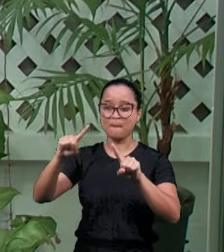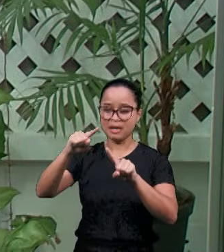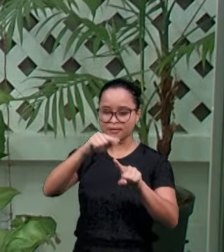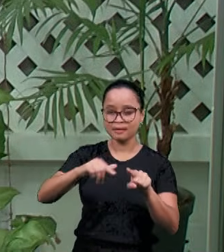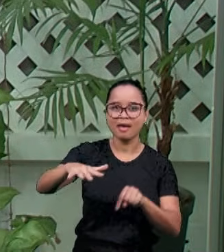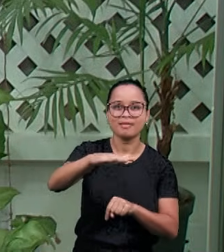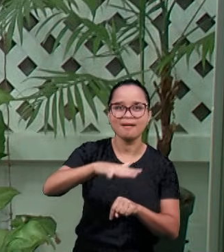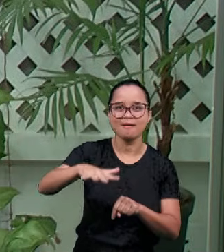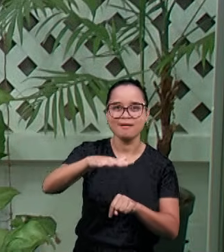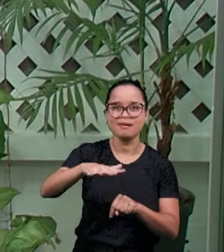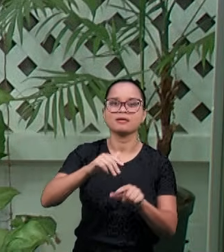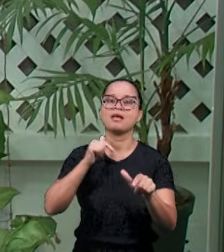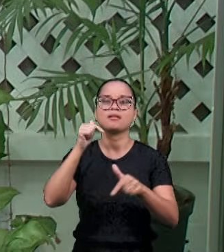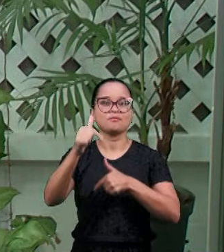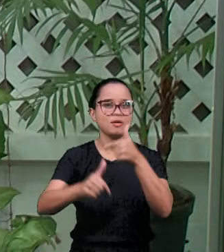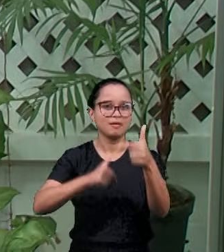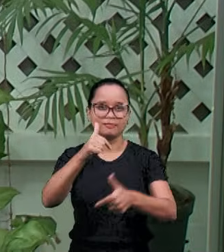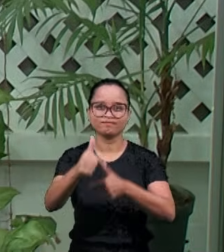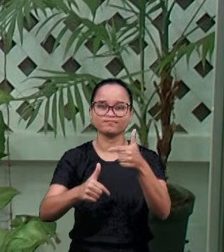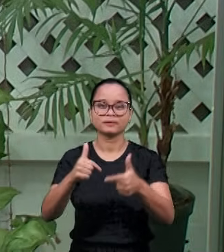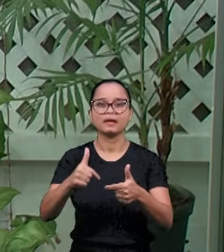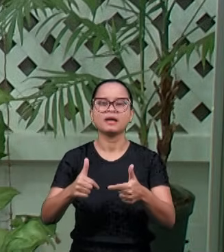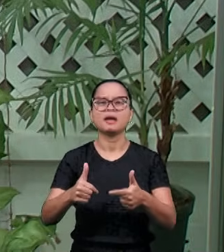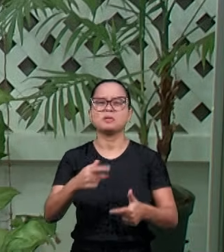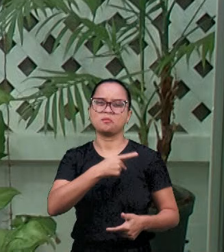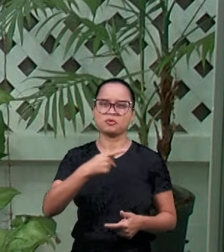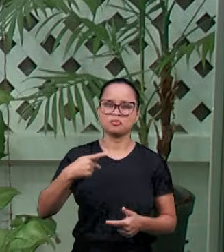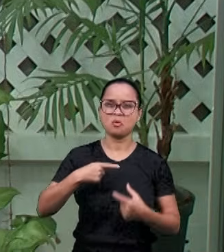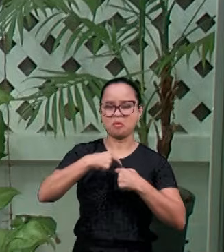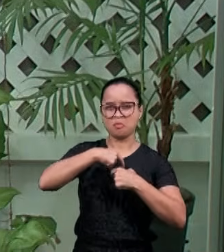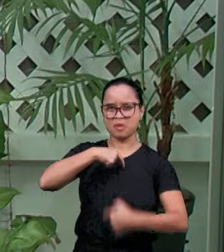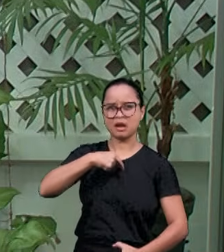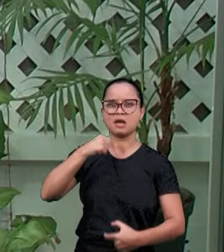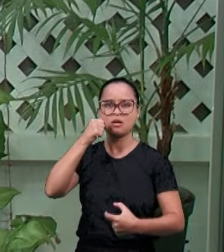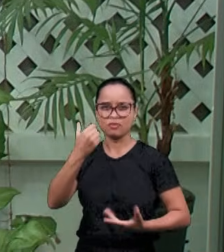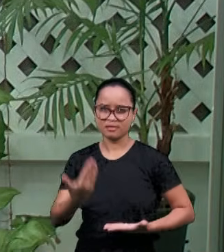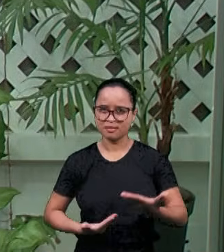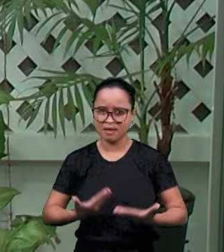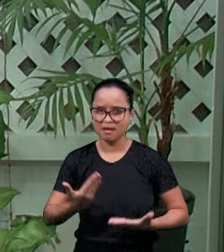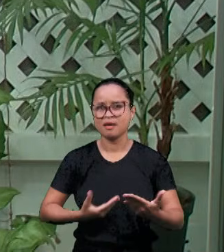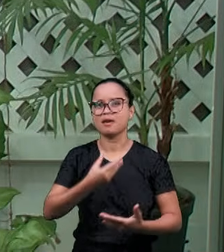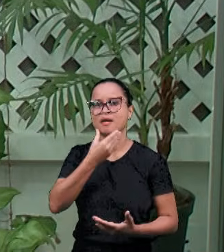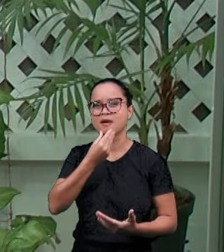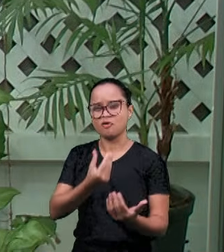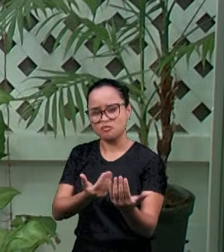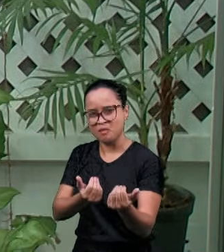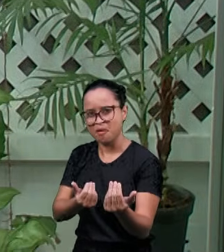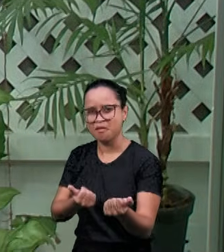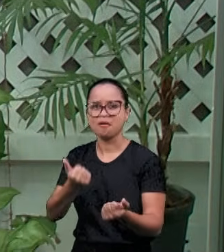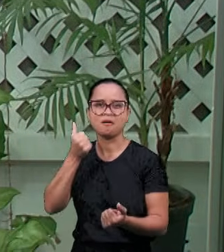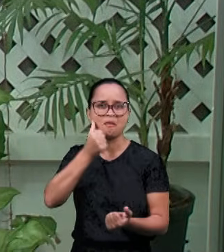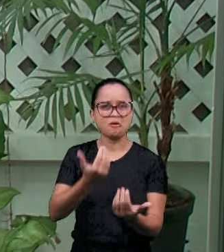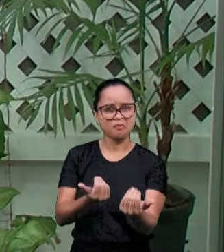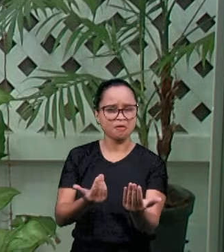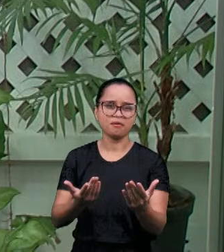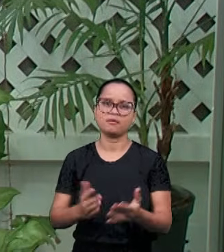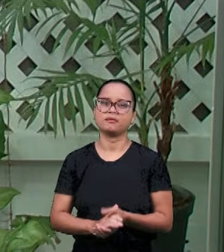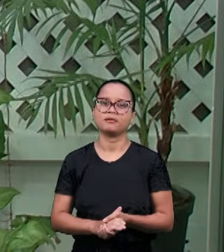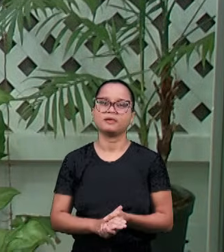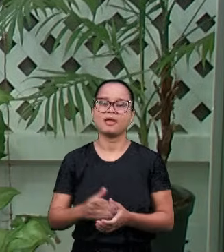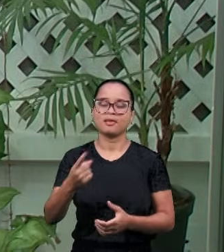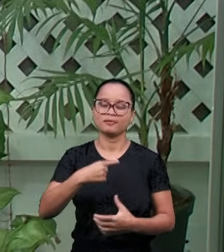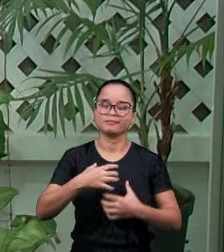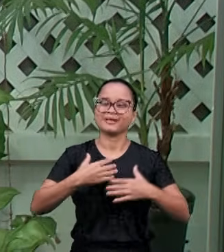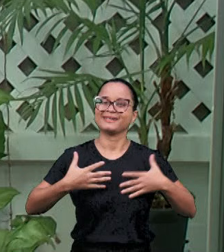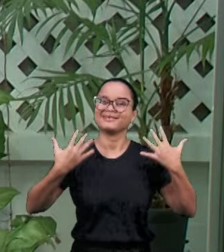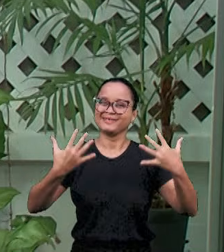mais dans leur champ de travail, ils sont en évidence. Des frères et sœurs, pasteurs, sœurs qui servent le